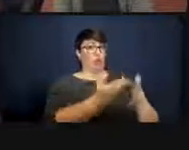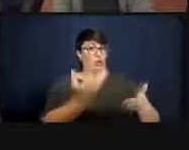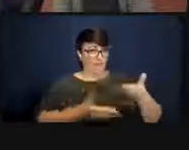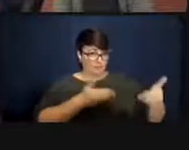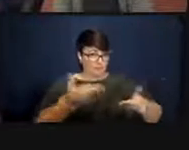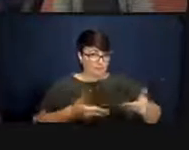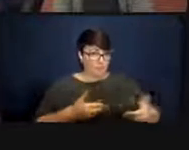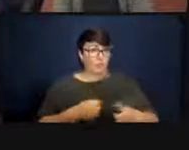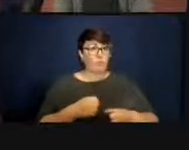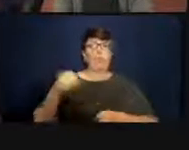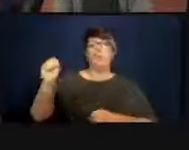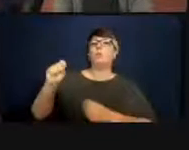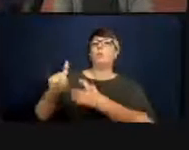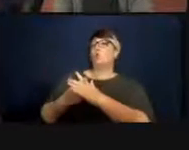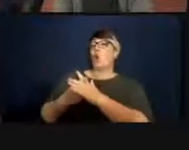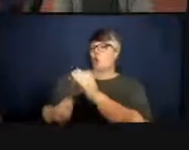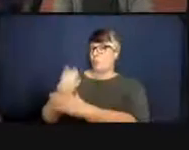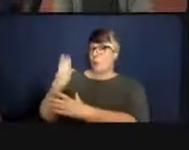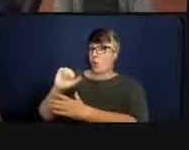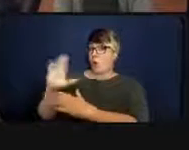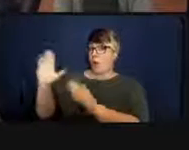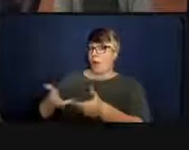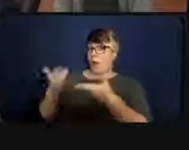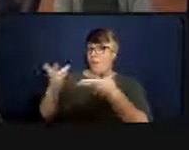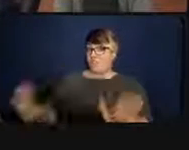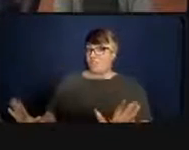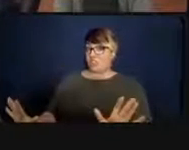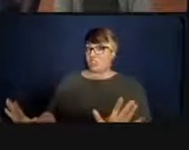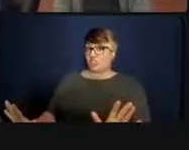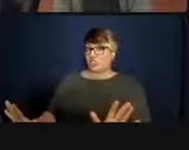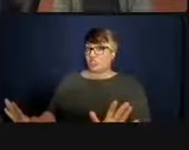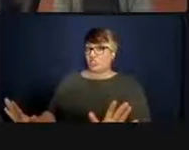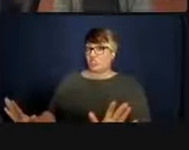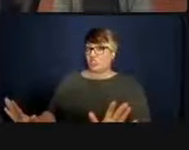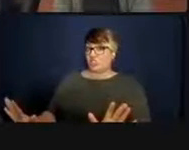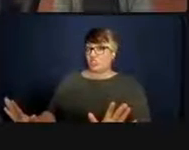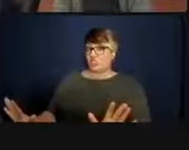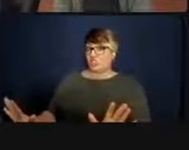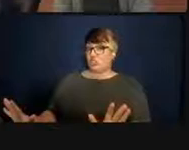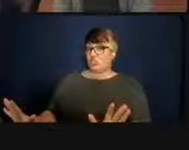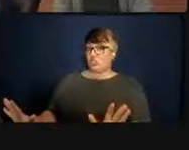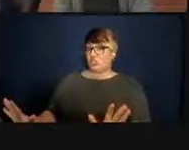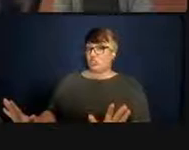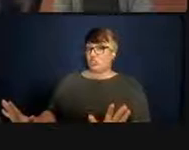يكون لدينا طبعا عدد كافي من المعلمين.